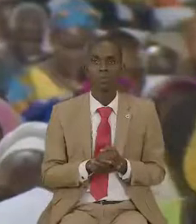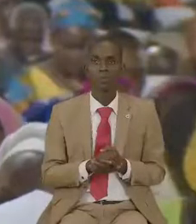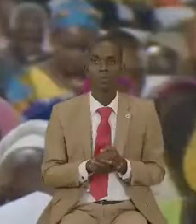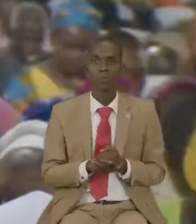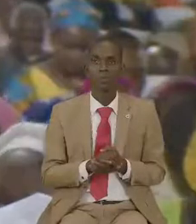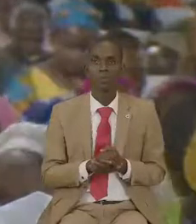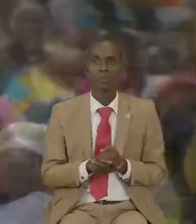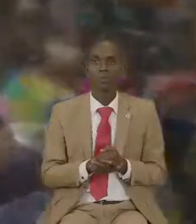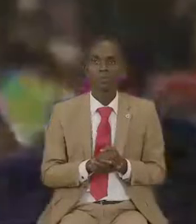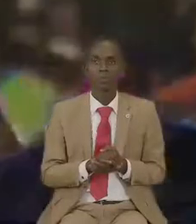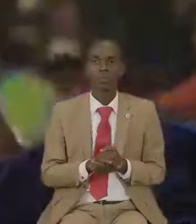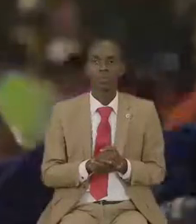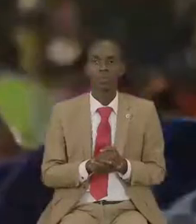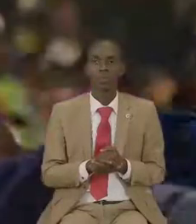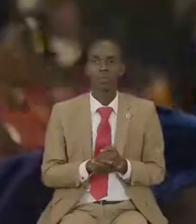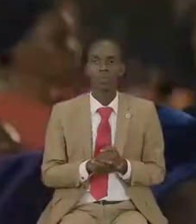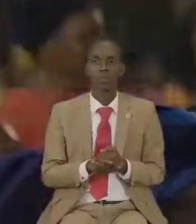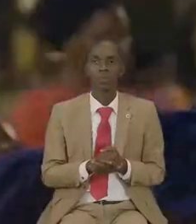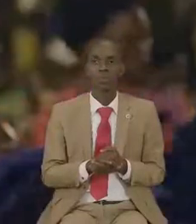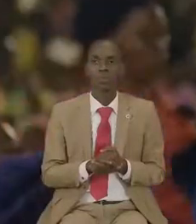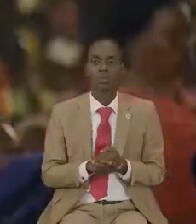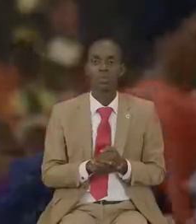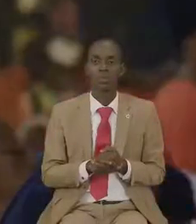Bientôt, l'homme de Dieu montera.